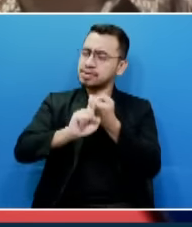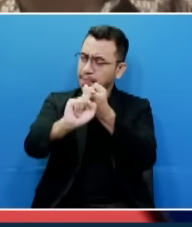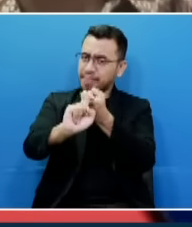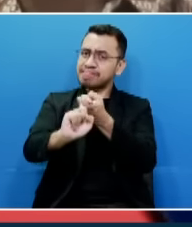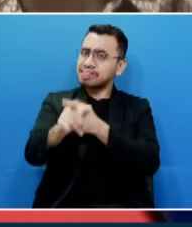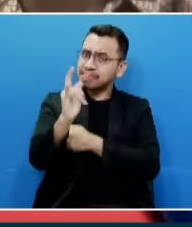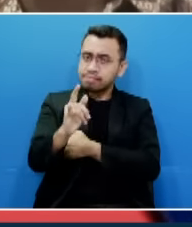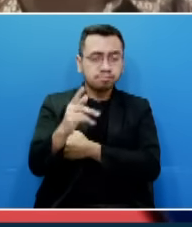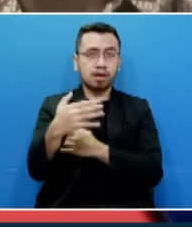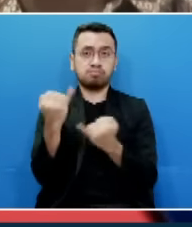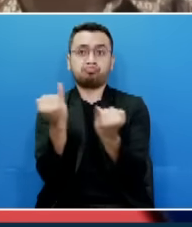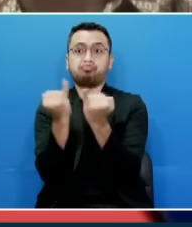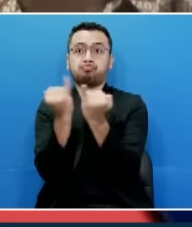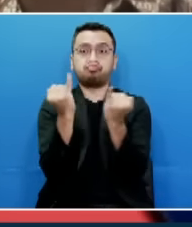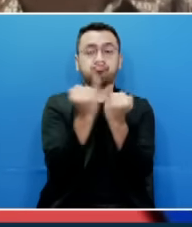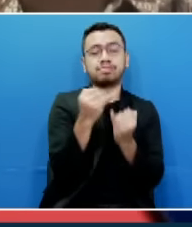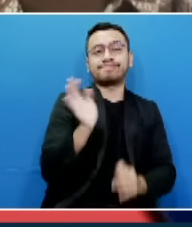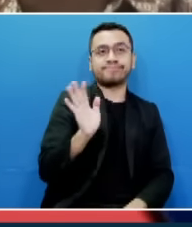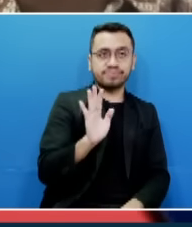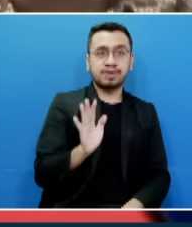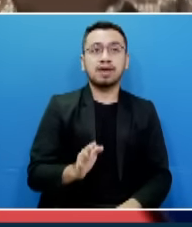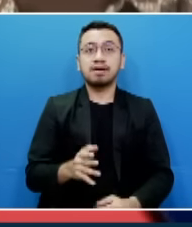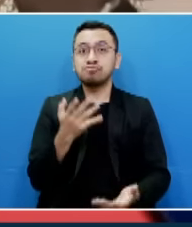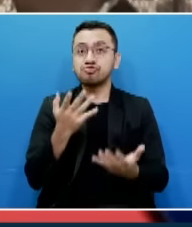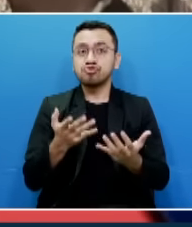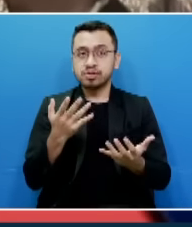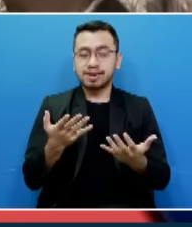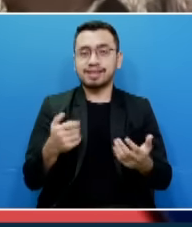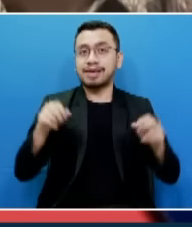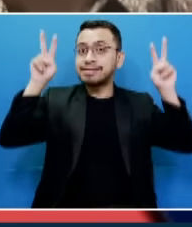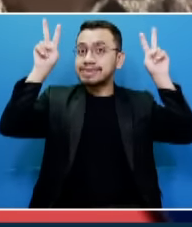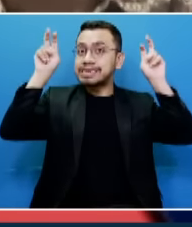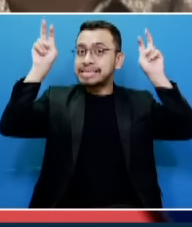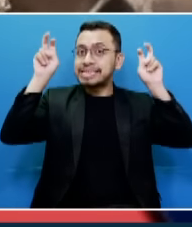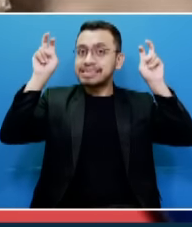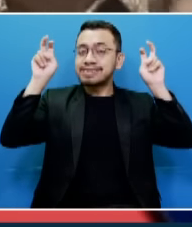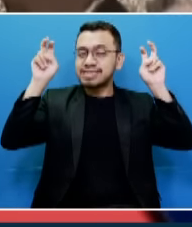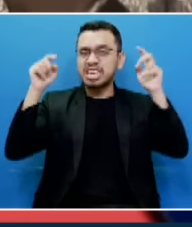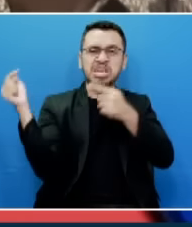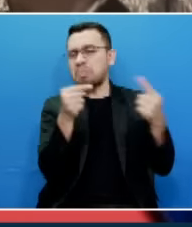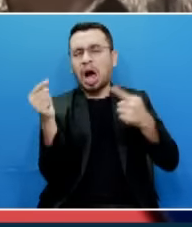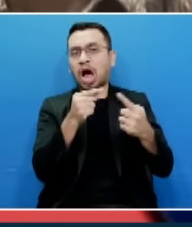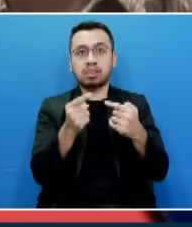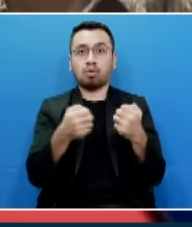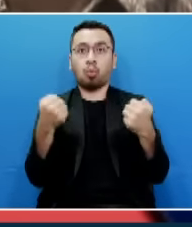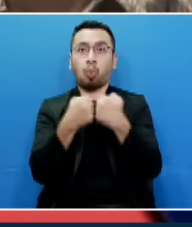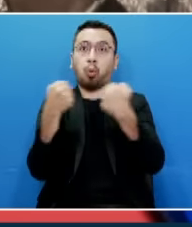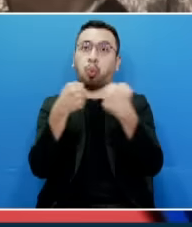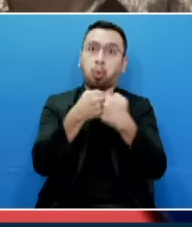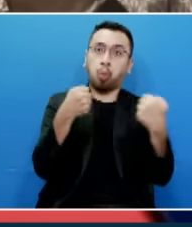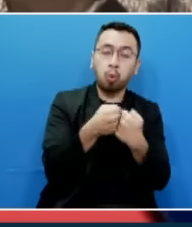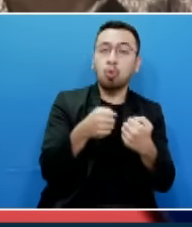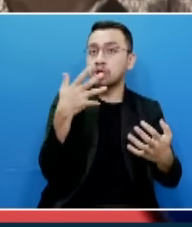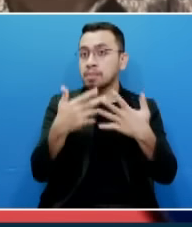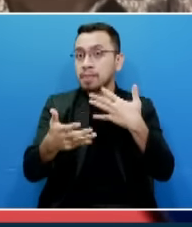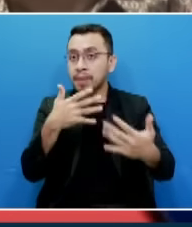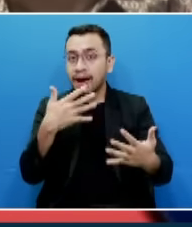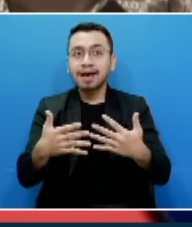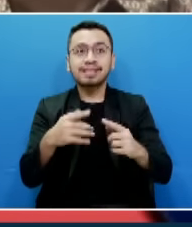boleh Anda apa baku hantam dalam tandah kutip gitu di parlemen gitu berdebat keras gitu ketika itu selesai Anda bisa